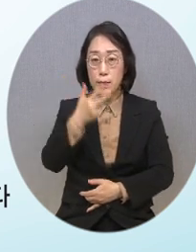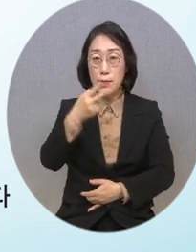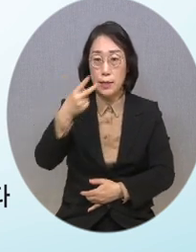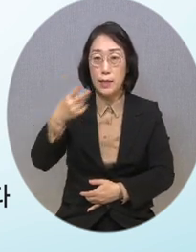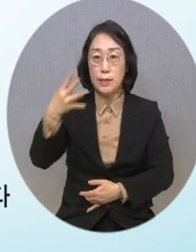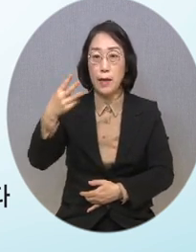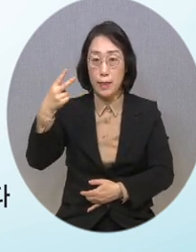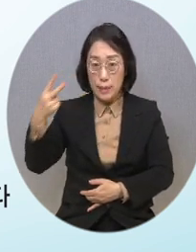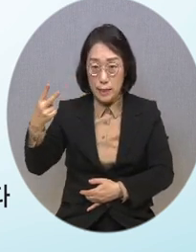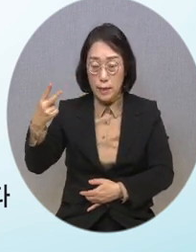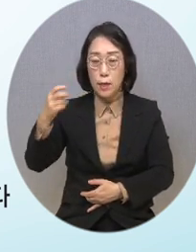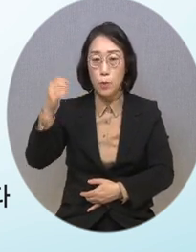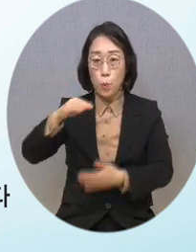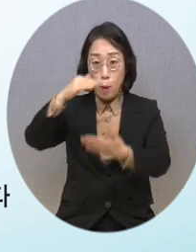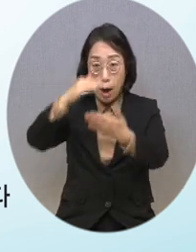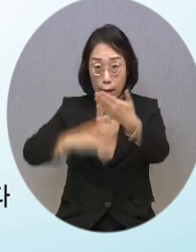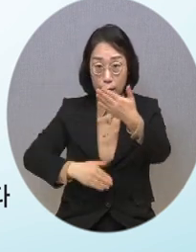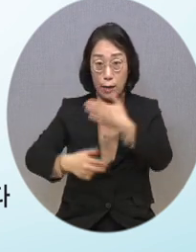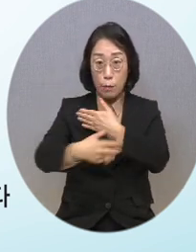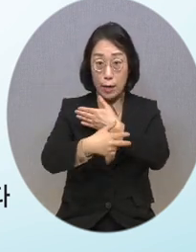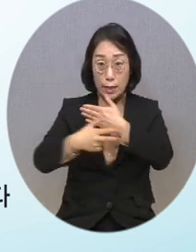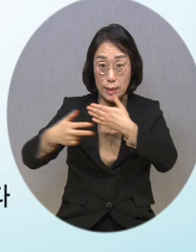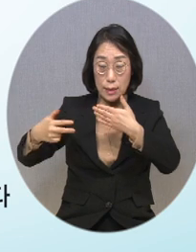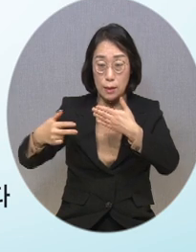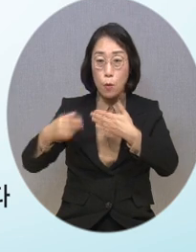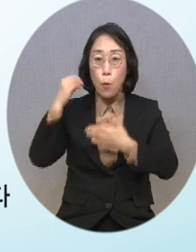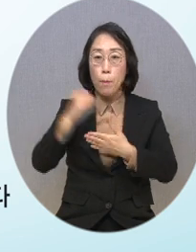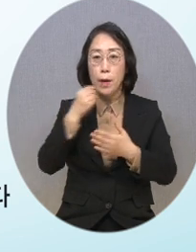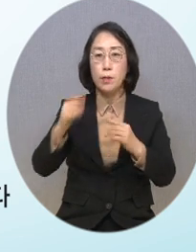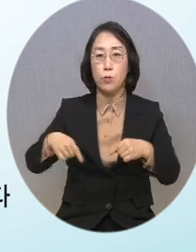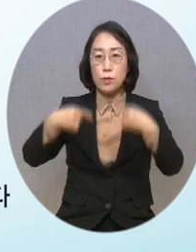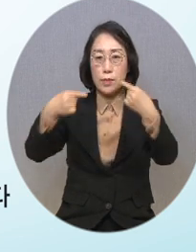070-7733-7242 또는 하단의 홈페이지로 참여하면